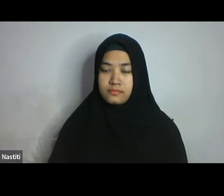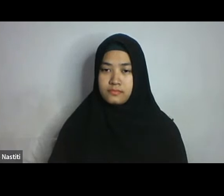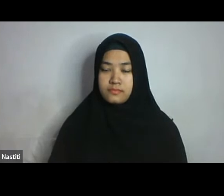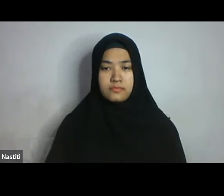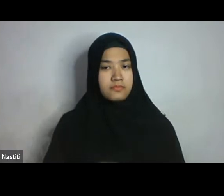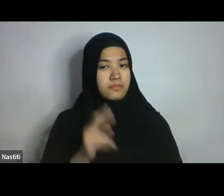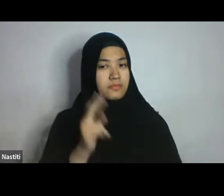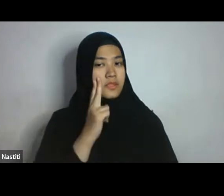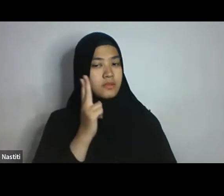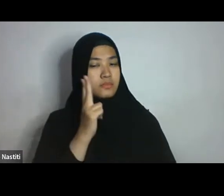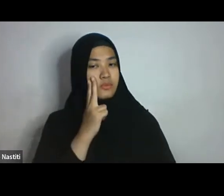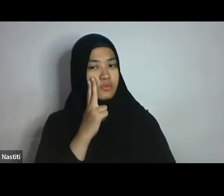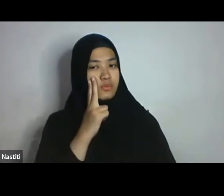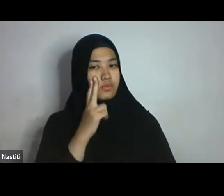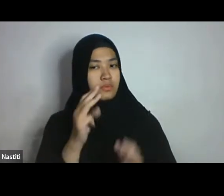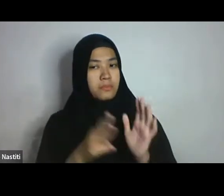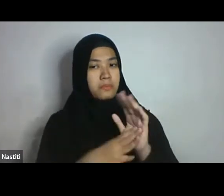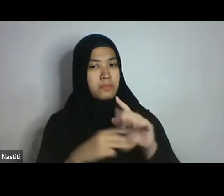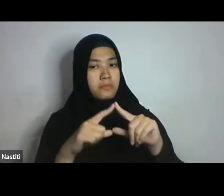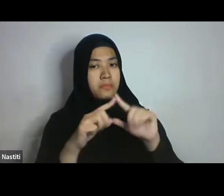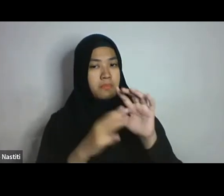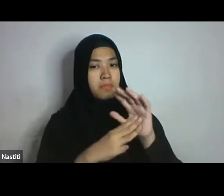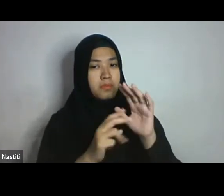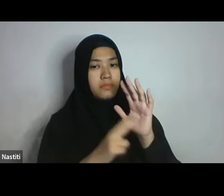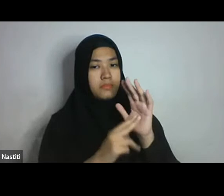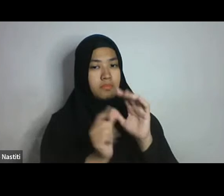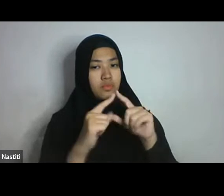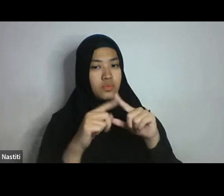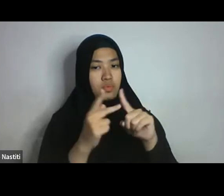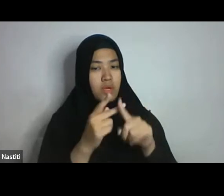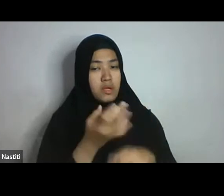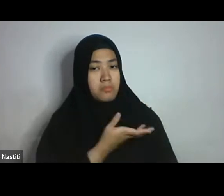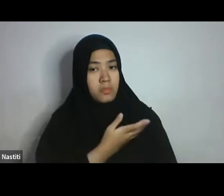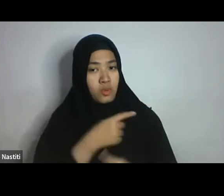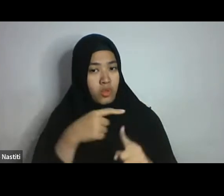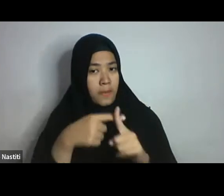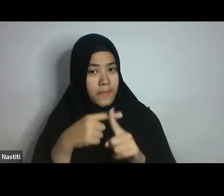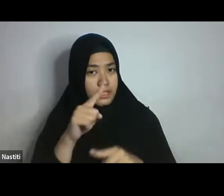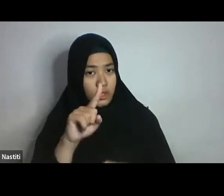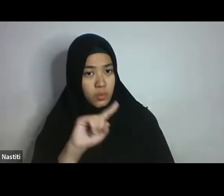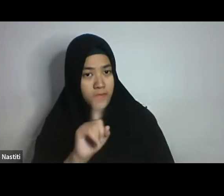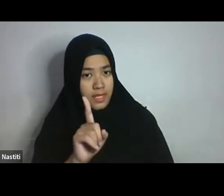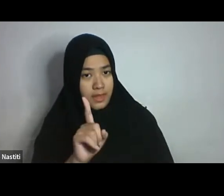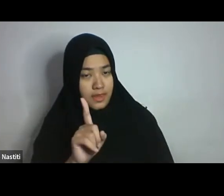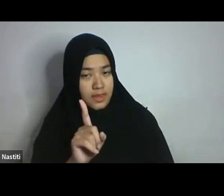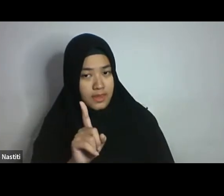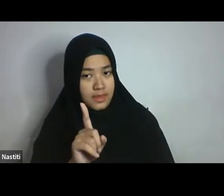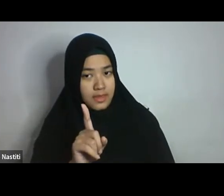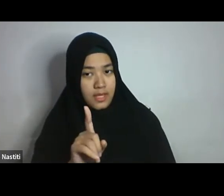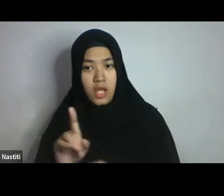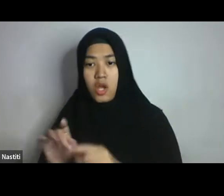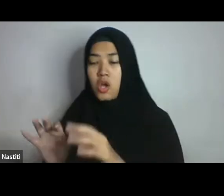Ibu Mamluah, mau ada yang ditambahkan 1 menit? Ya, sedikit. Kalau tidak, Jadi kita... kalau